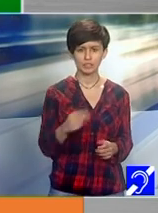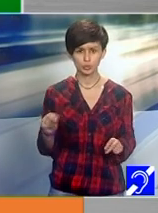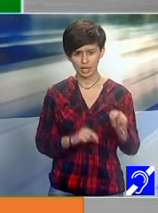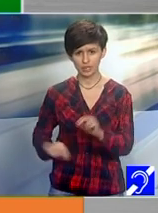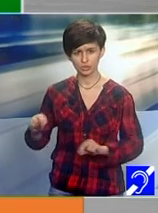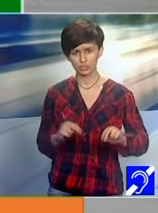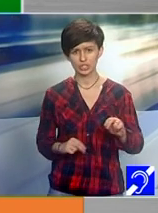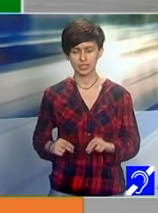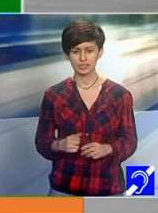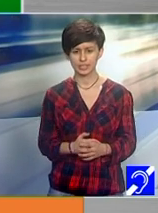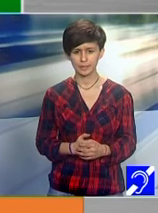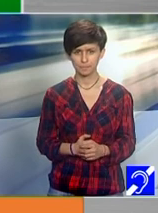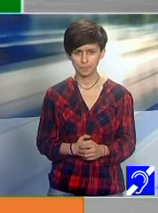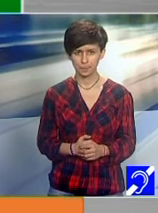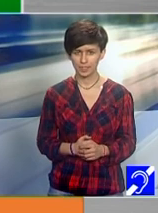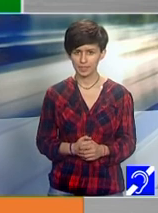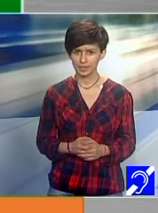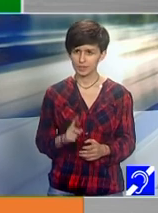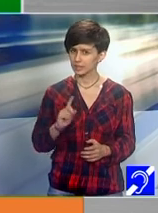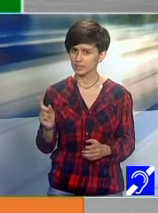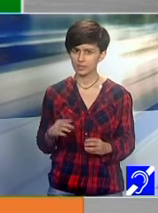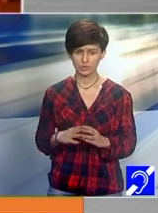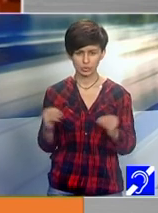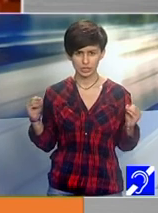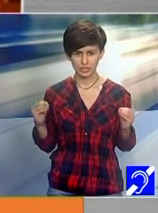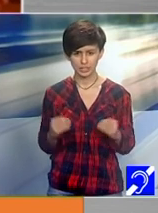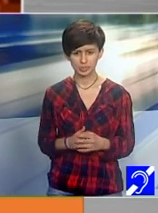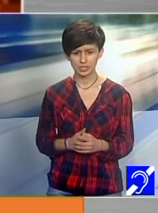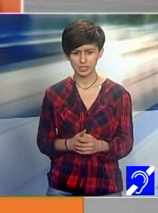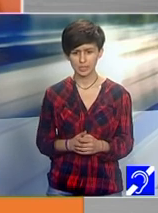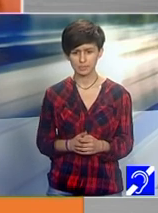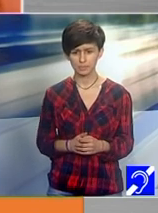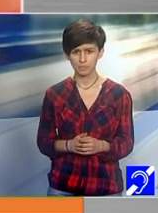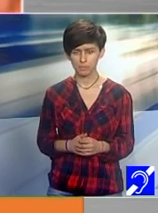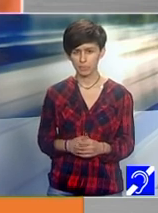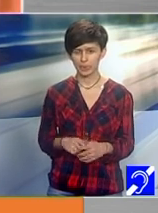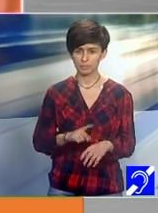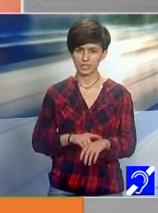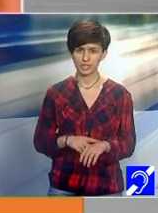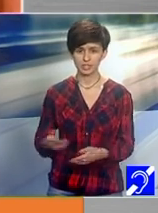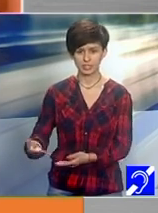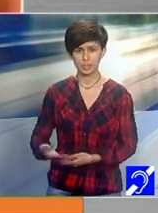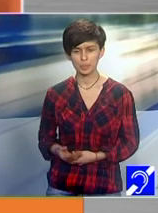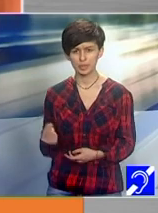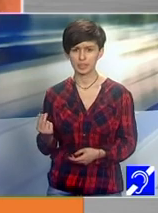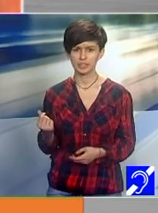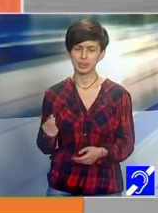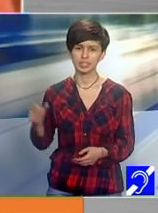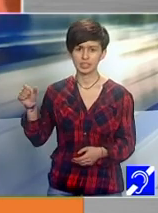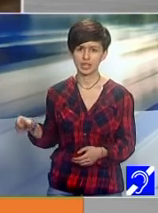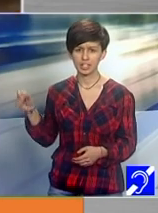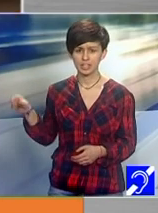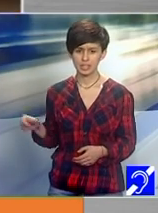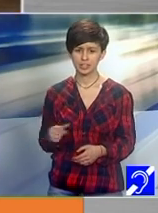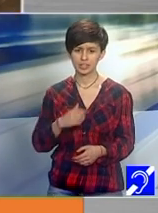asociații sunt ca inexistente și apar ca ciorchinii late în momentul când încasează banii de la crescători,